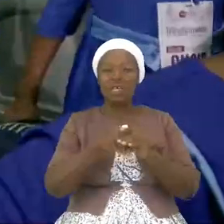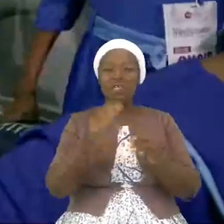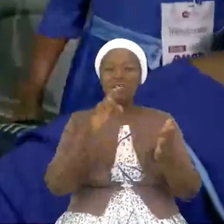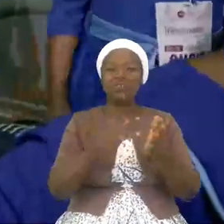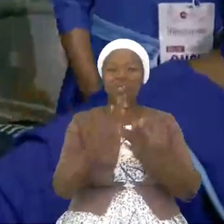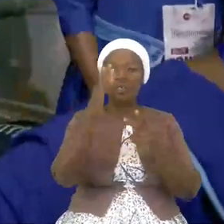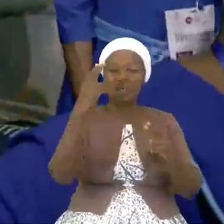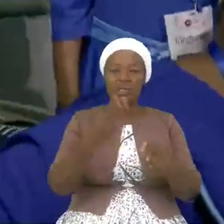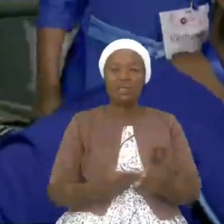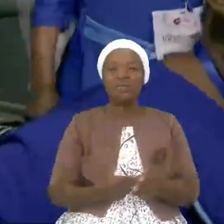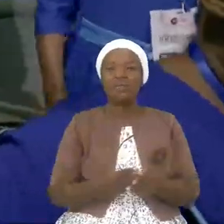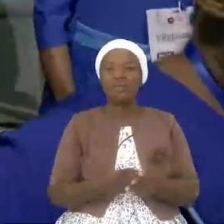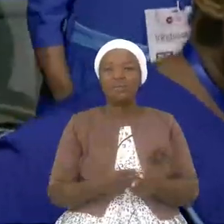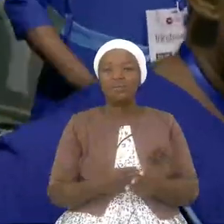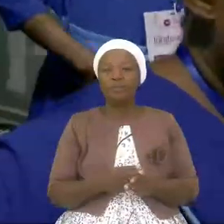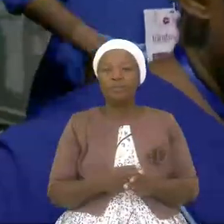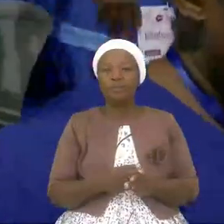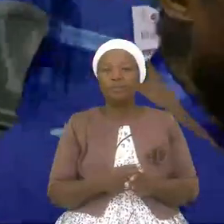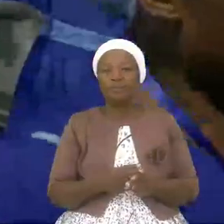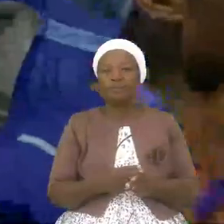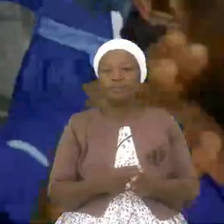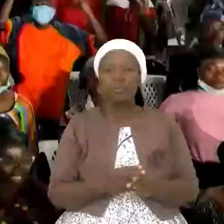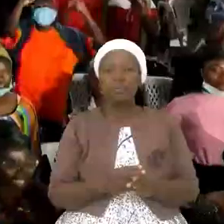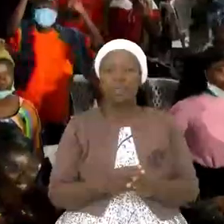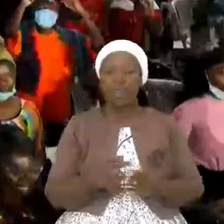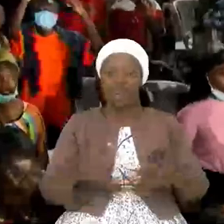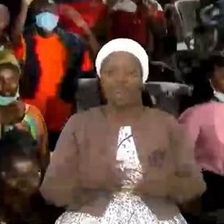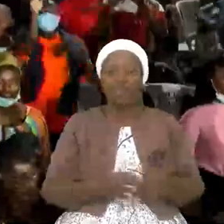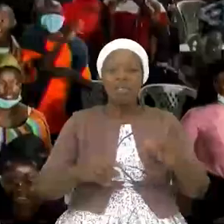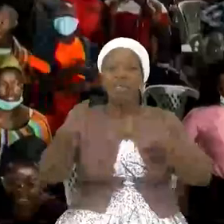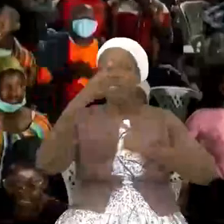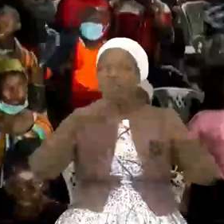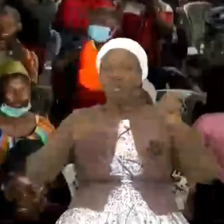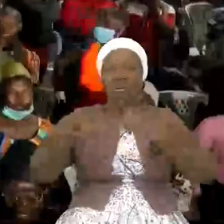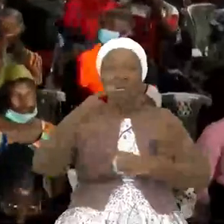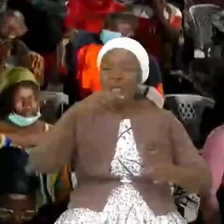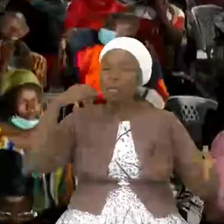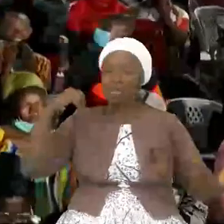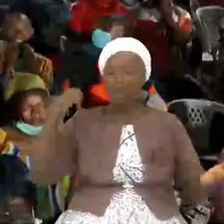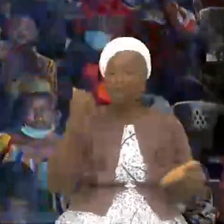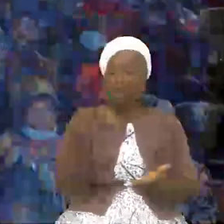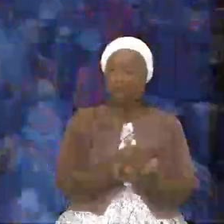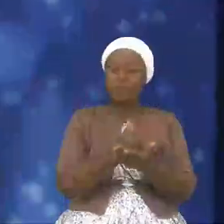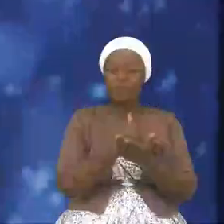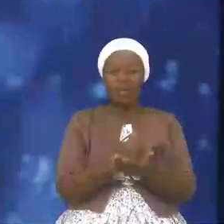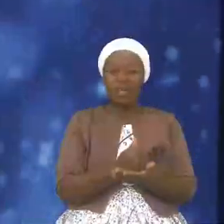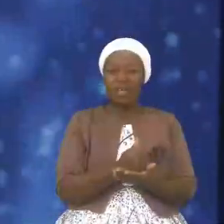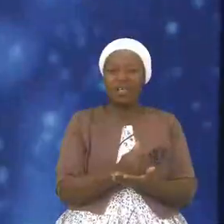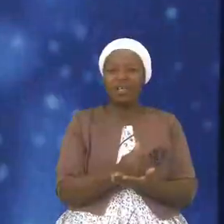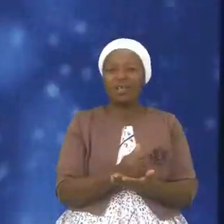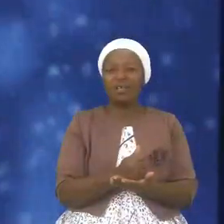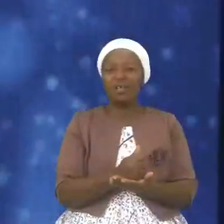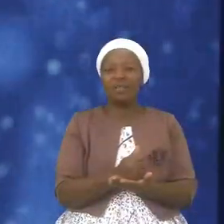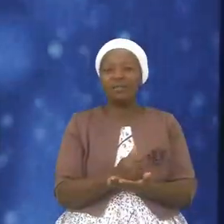au nom de Jésus. Donnez-moi un bon amen.